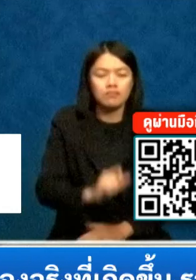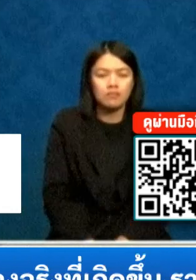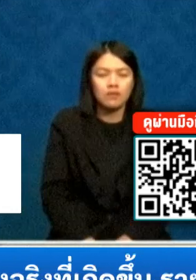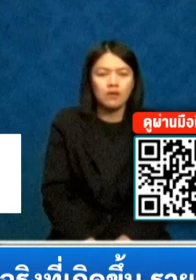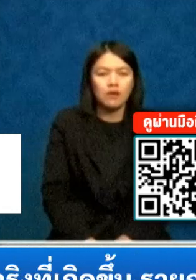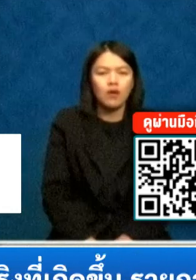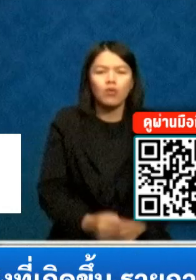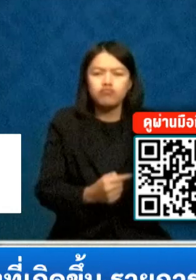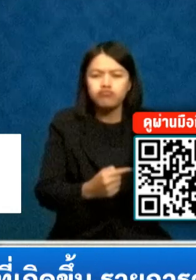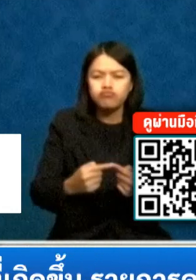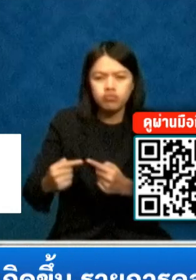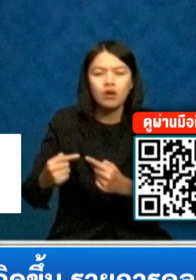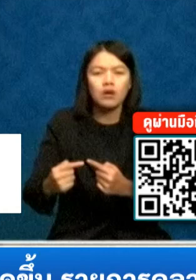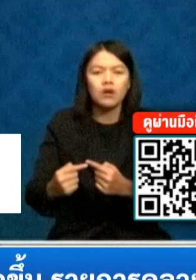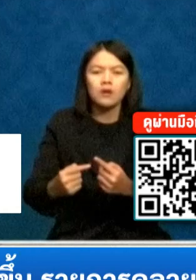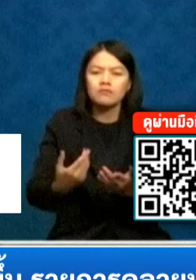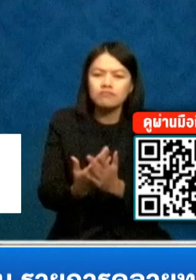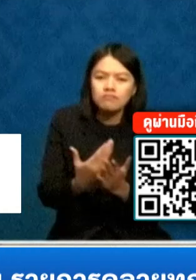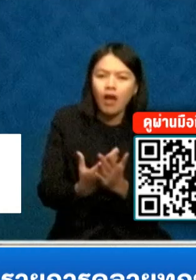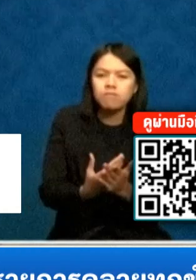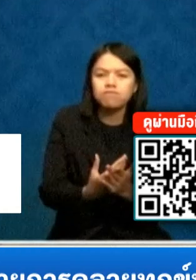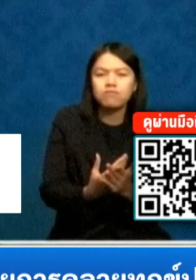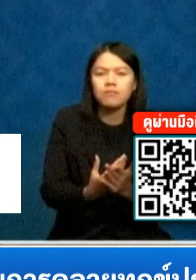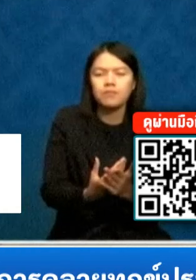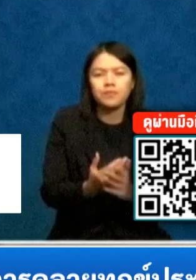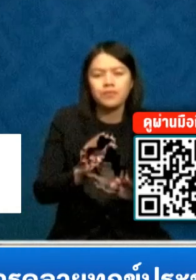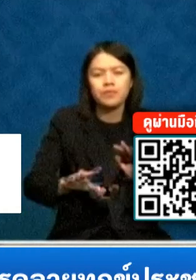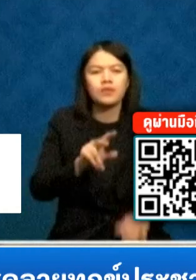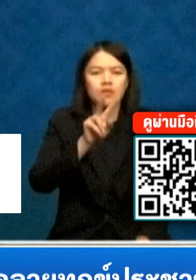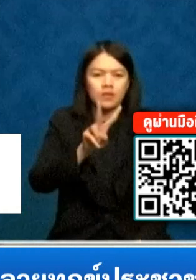จะต่อเนื่องคาดว่าเราจะต้องใช้เงินอีกประมาณ